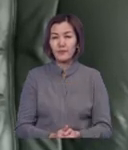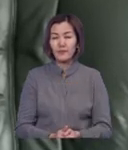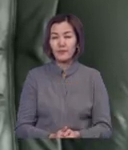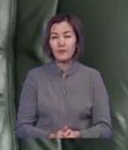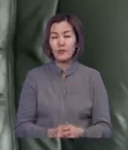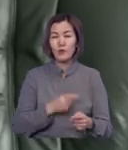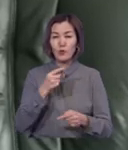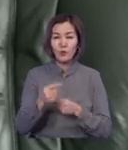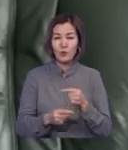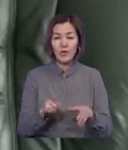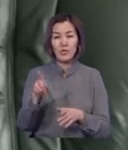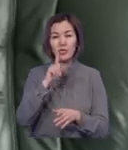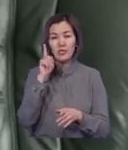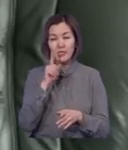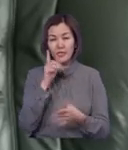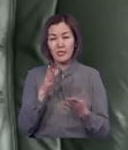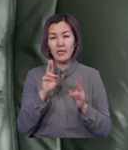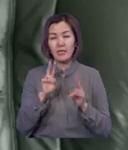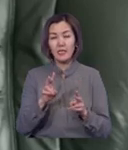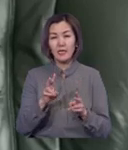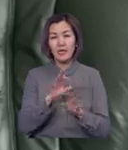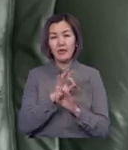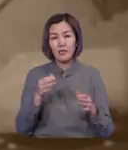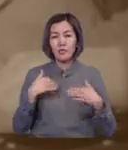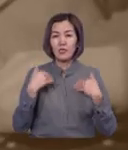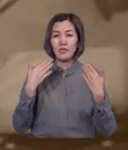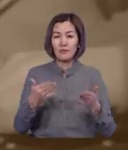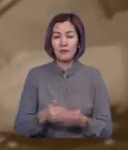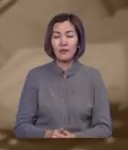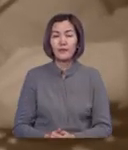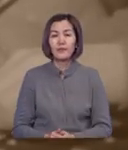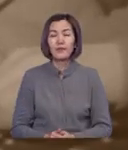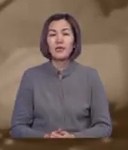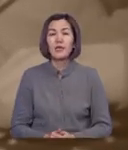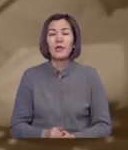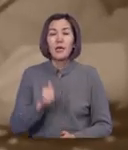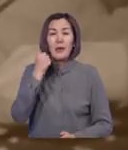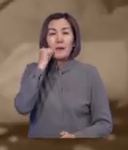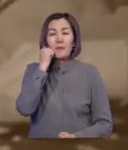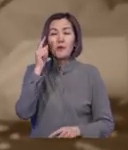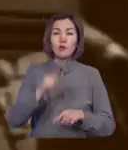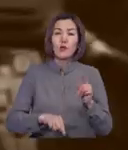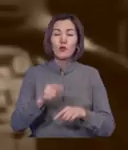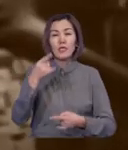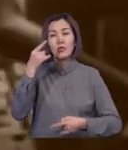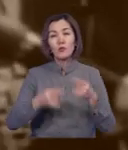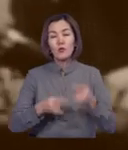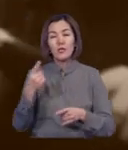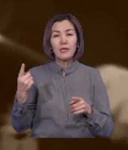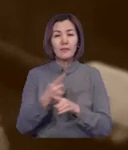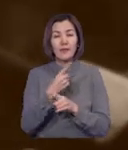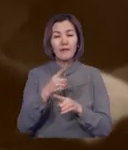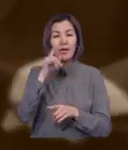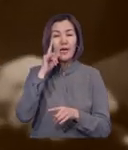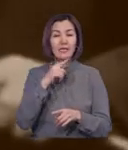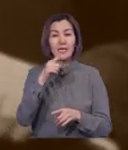Артында ұрпағына тек қана жақсылық қуаныш тілегім келеді. Зұлқия Мұқанқызы отандық көгілдір экранда тұңғыш рет